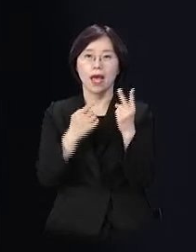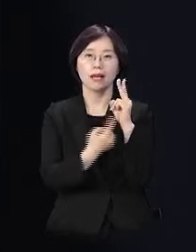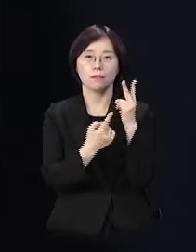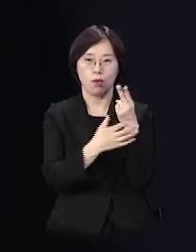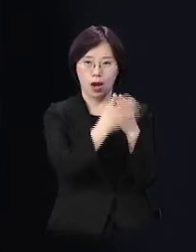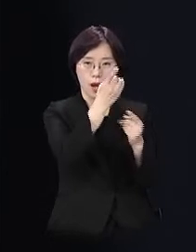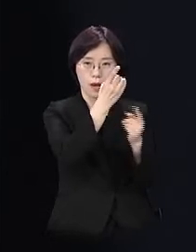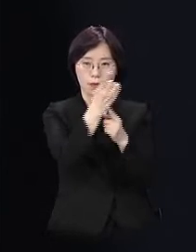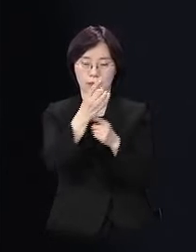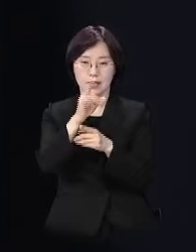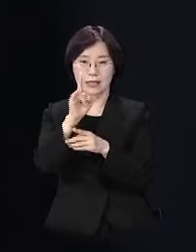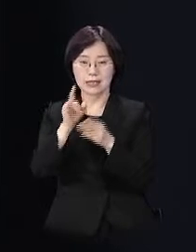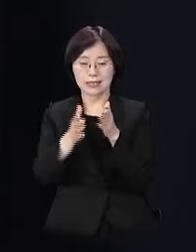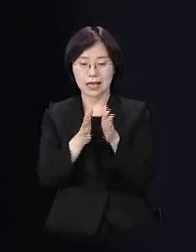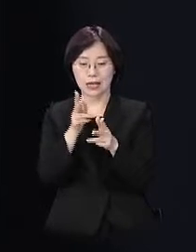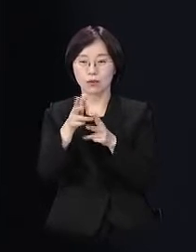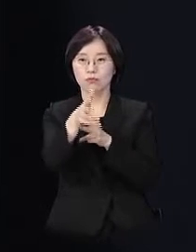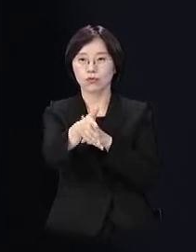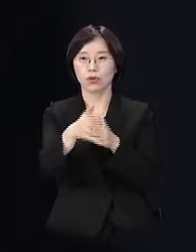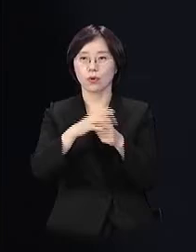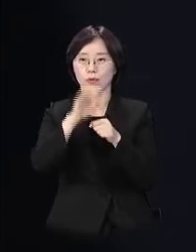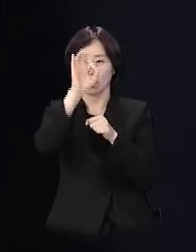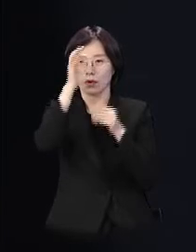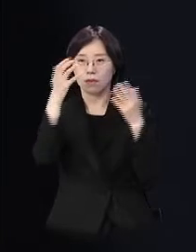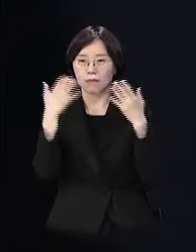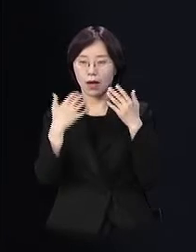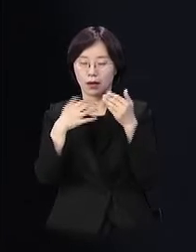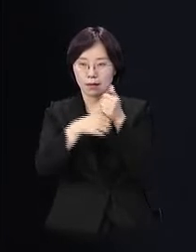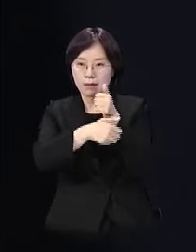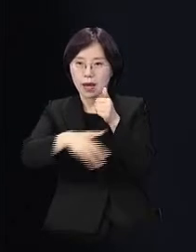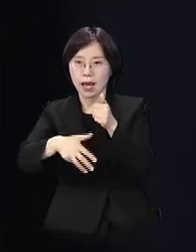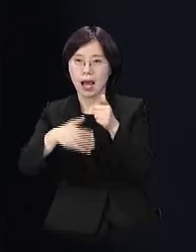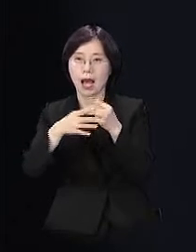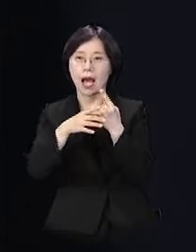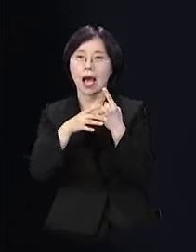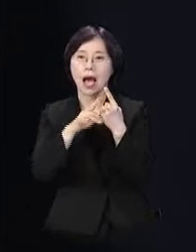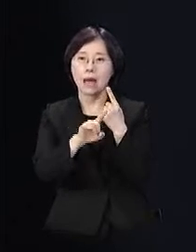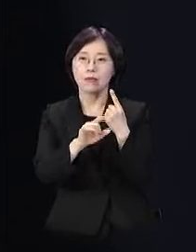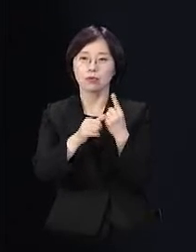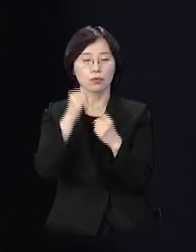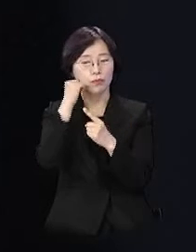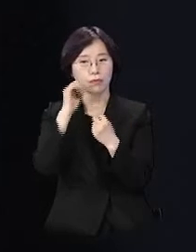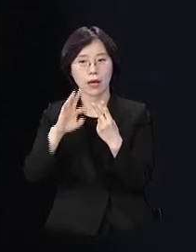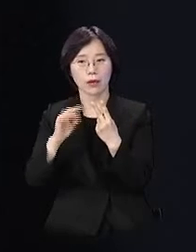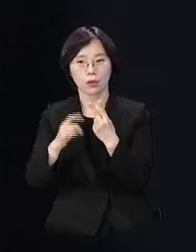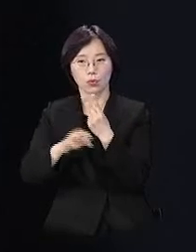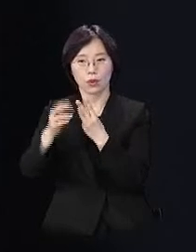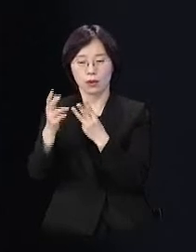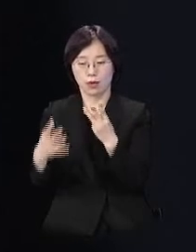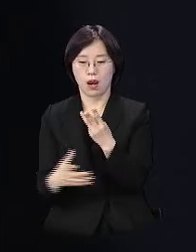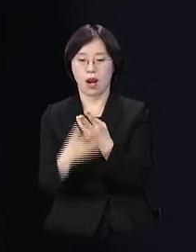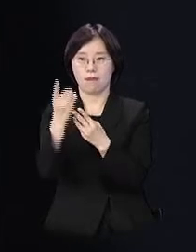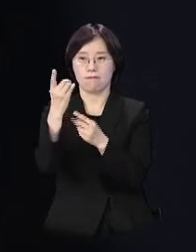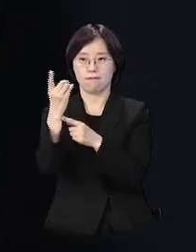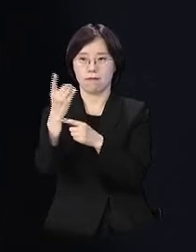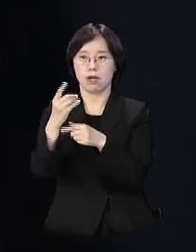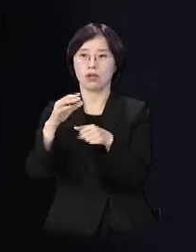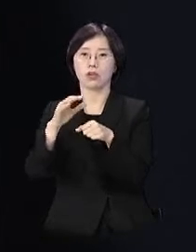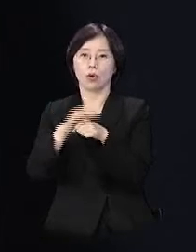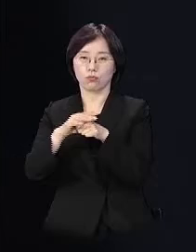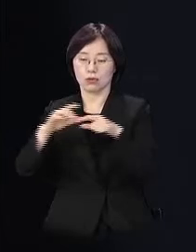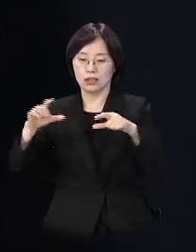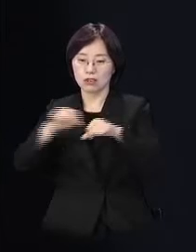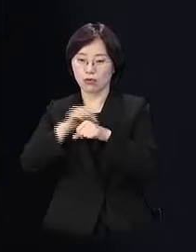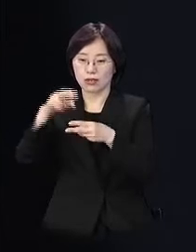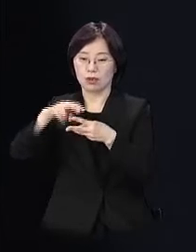산업 분야는 경북테크노파크 에 하이브리드 부품 연구원과 바이오 관동 에 사람이 연구원을 하나로 묶고 지역특화